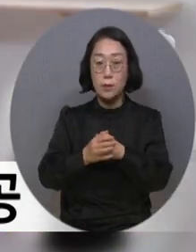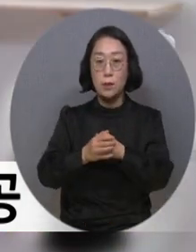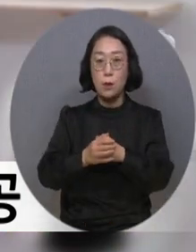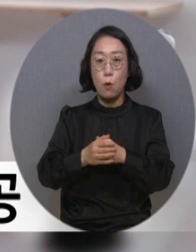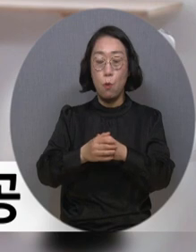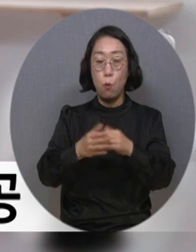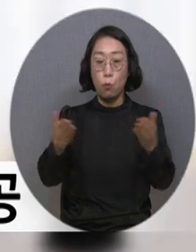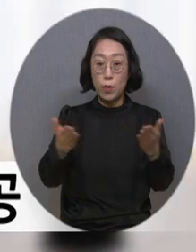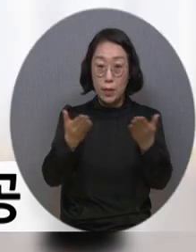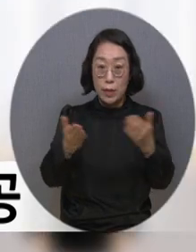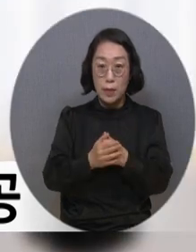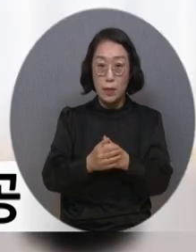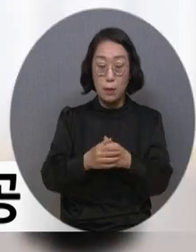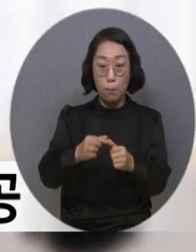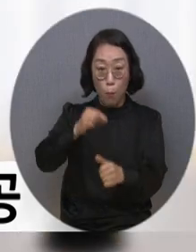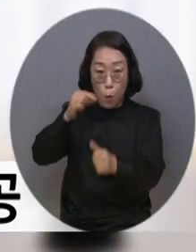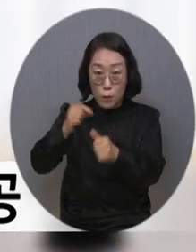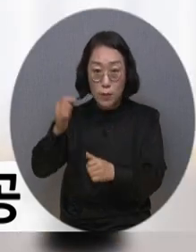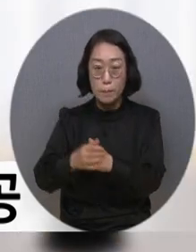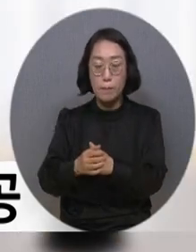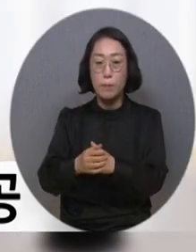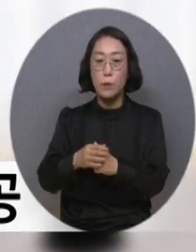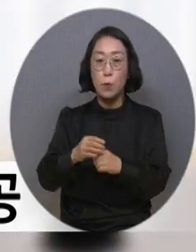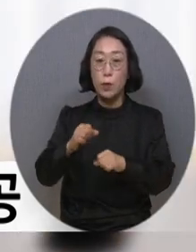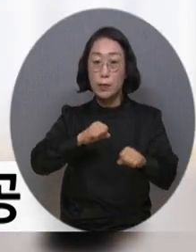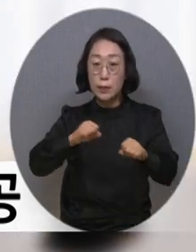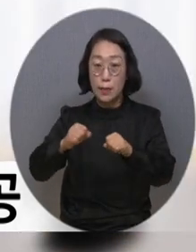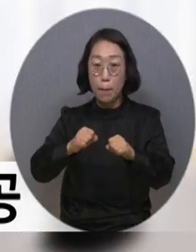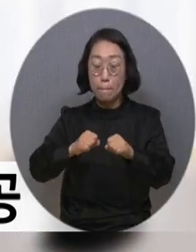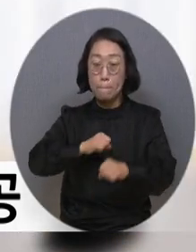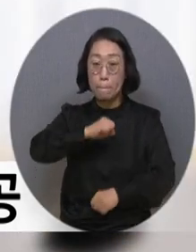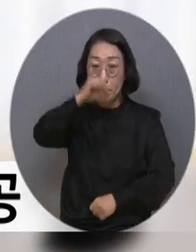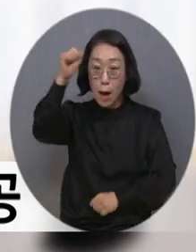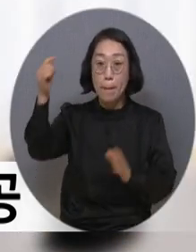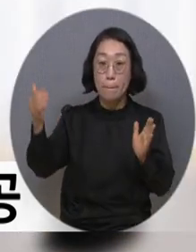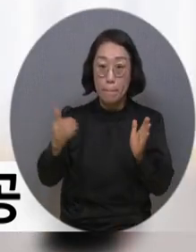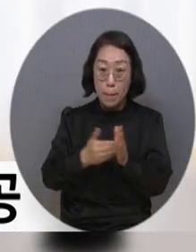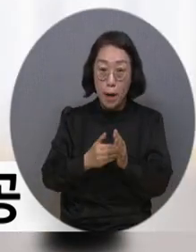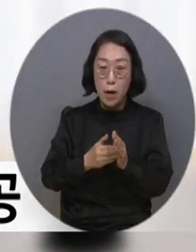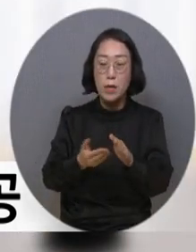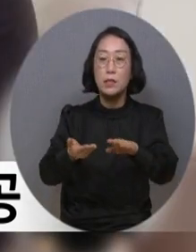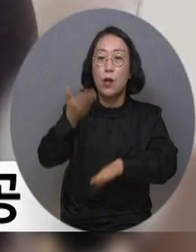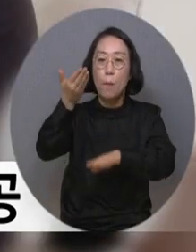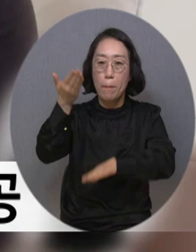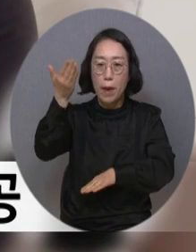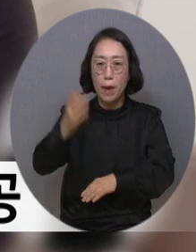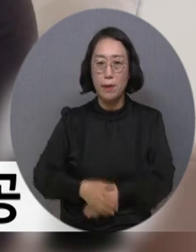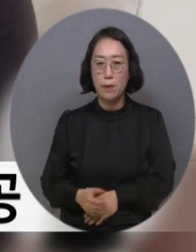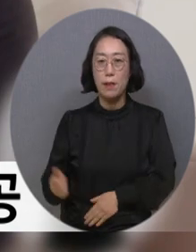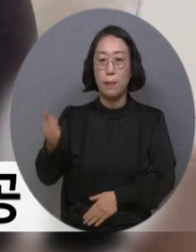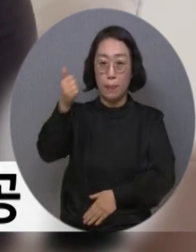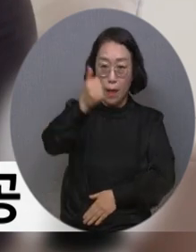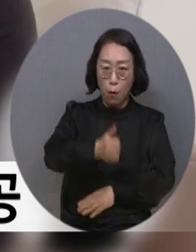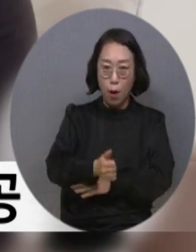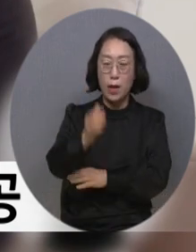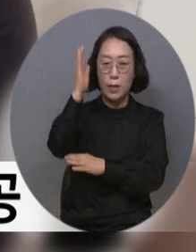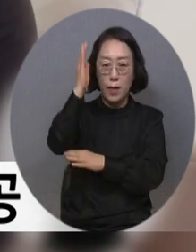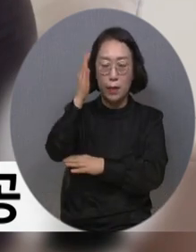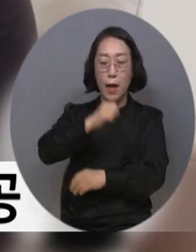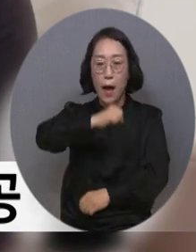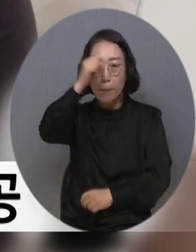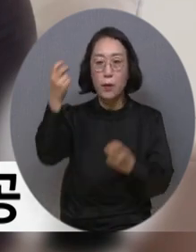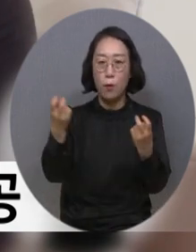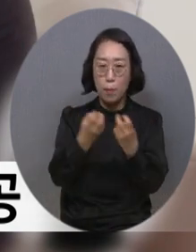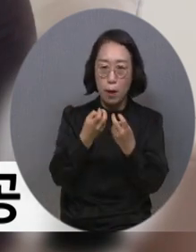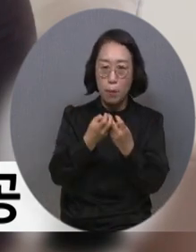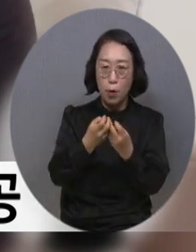장애인 구분 모집과 중증장애인 정체 시험을 통해 입직한 선배 공무원들이 출연해 공무원 합격 노하우를